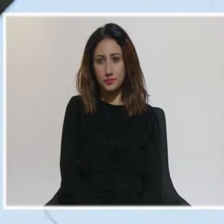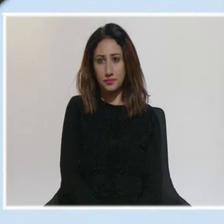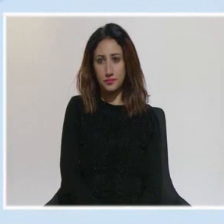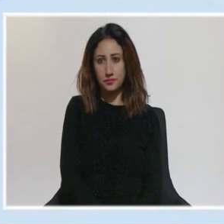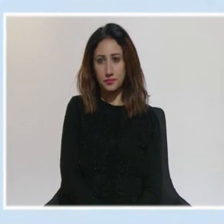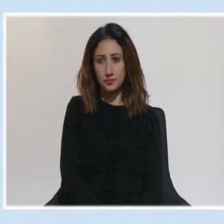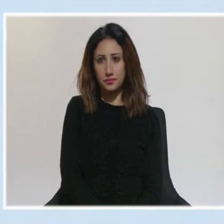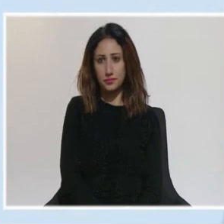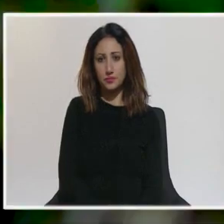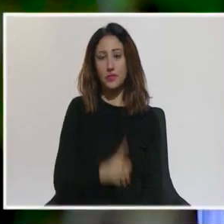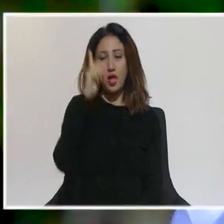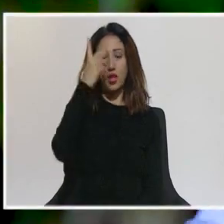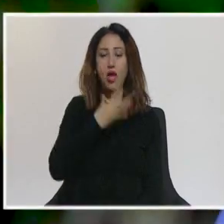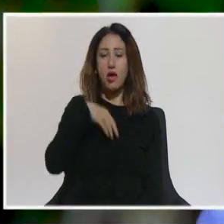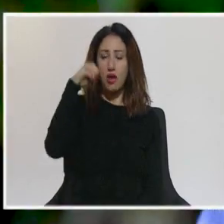الله